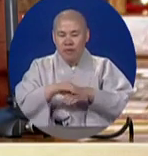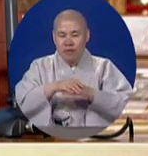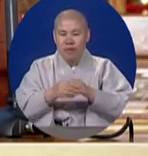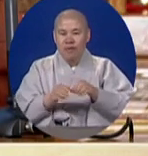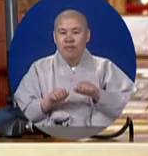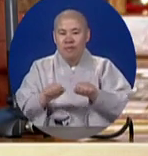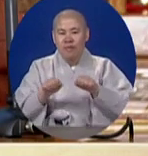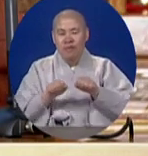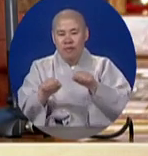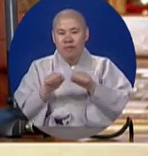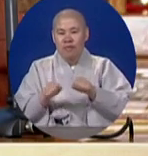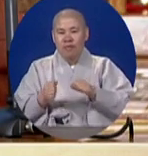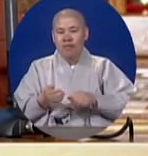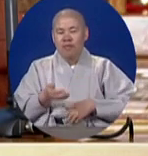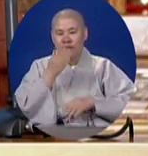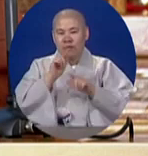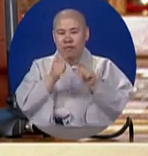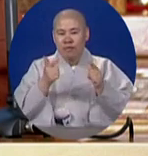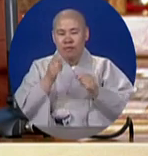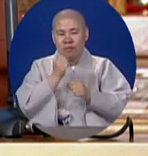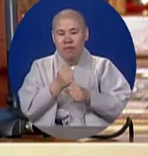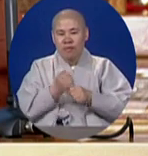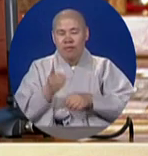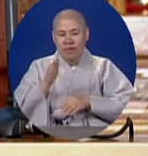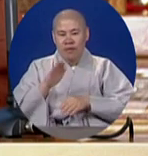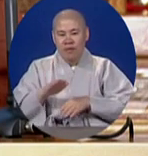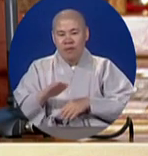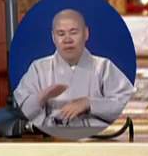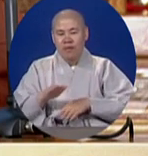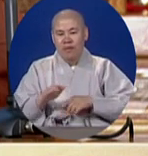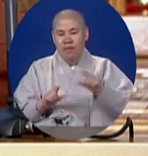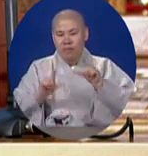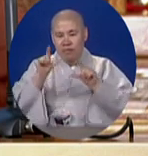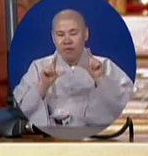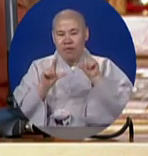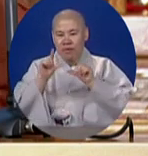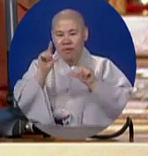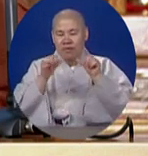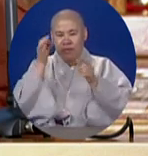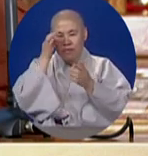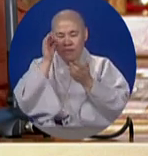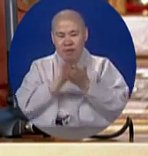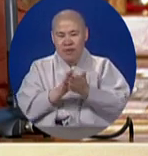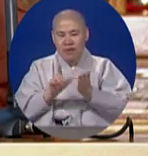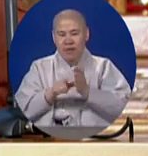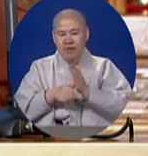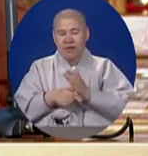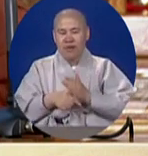잘하거든. 그러니까 그 사위가 하는 모습을 보니까 얼마나 속이 좋은지